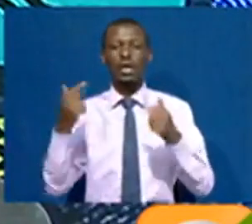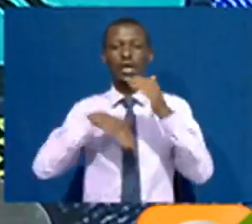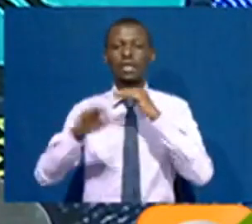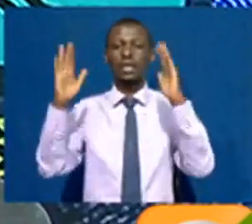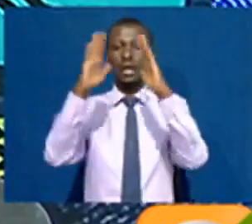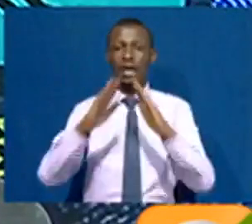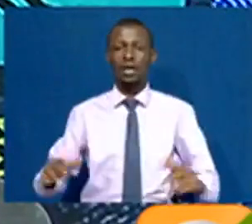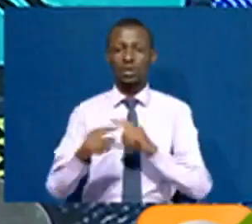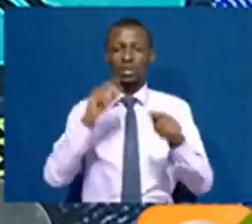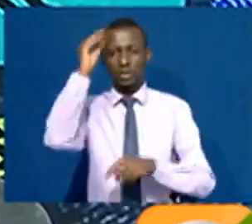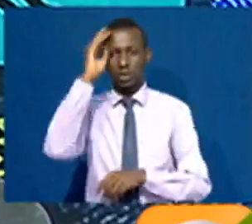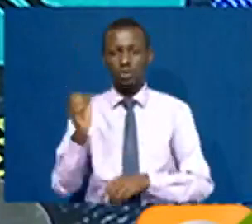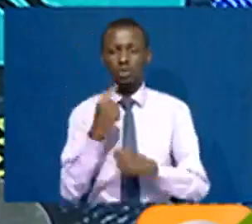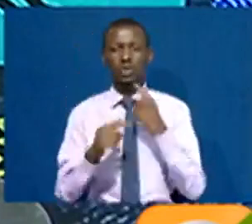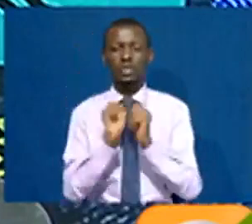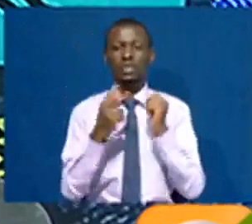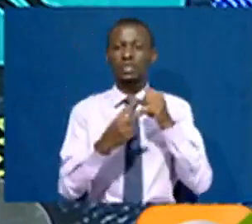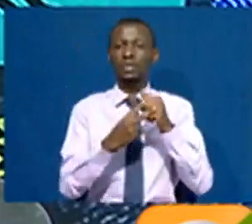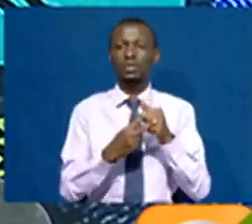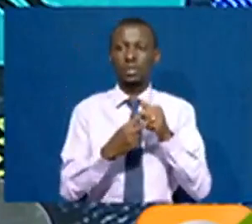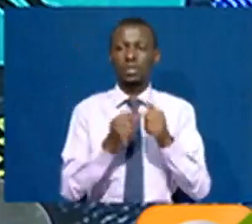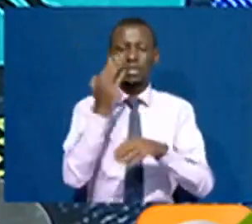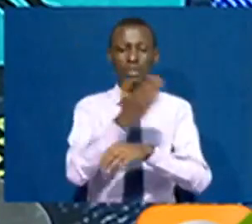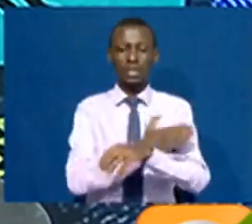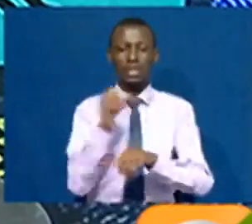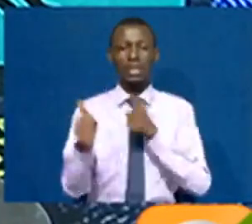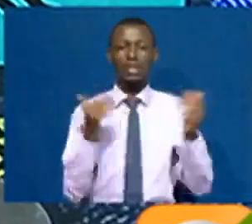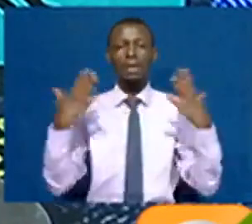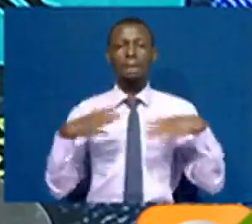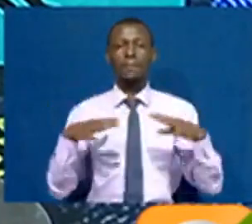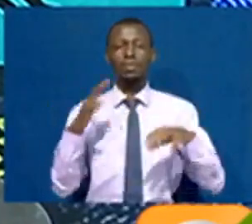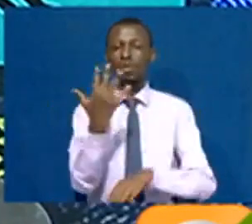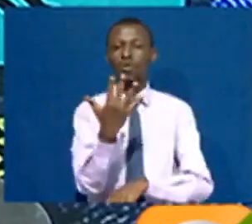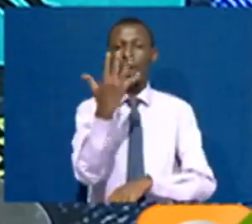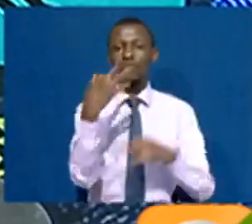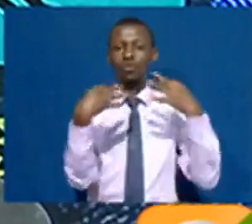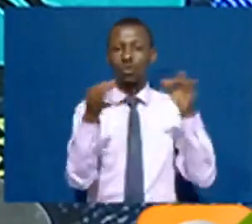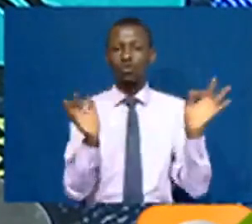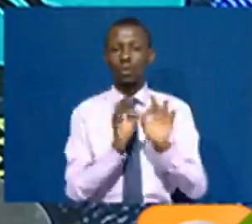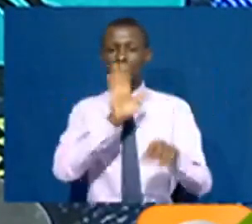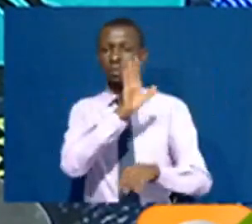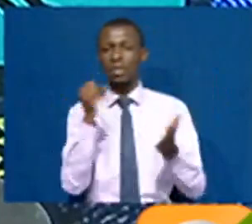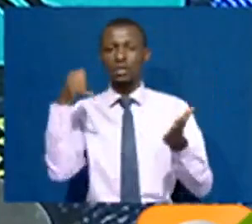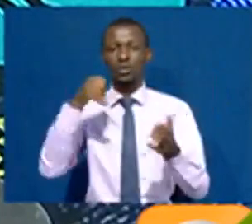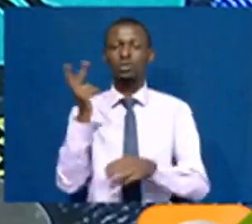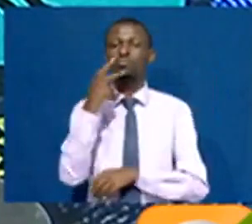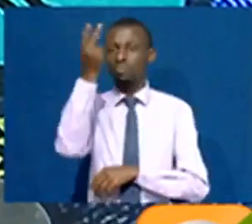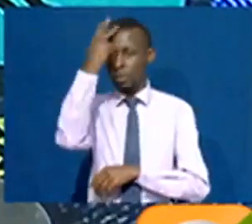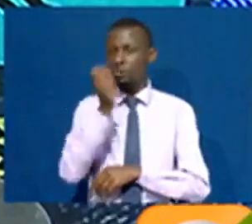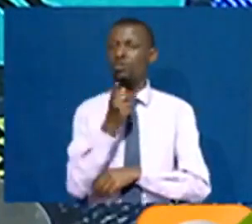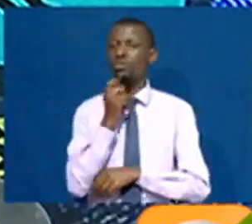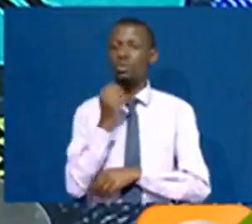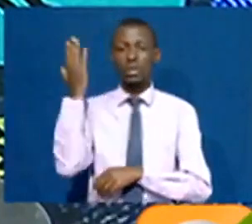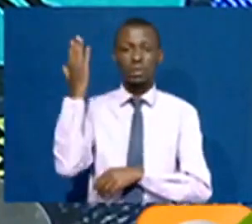mwanafunzi Wa miaka 17 na kuwajeruhi vibaya Watu wengine watano wa familia Hiyo wakiwemo wazazi wa kijana huyo siku Tano